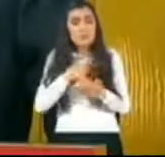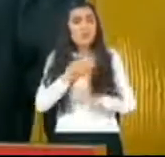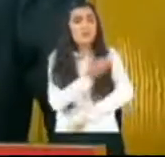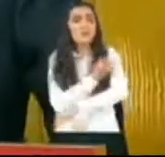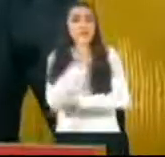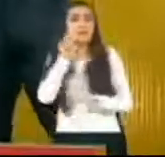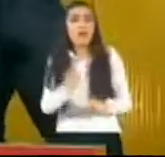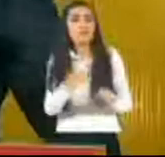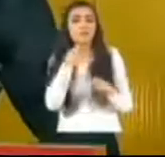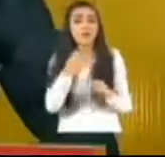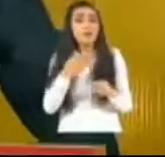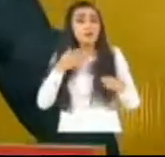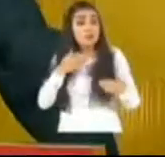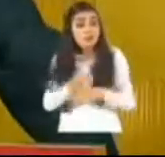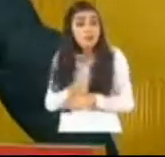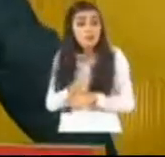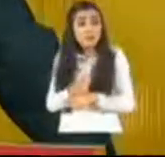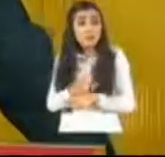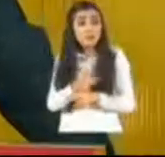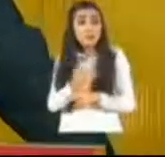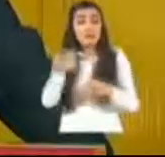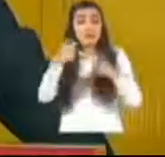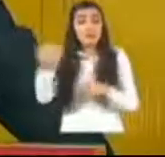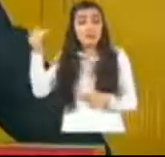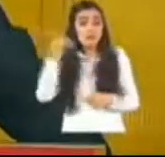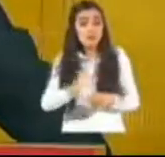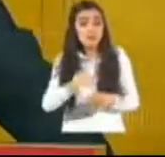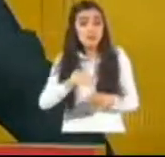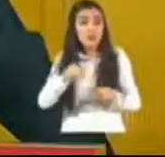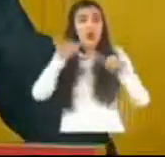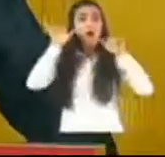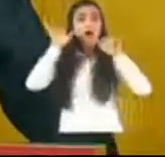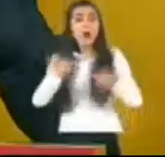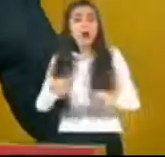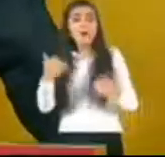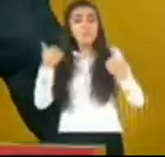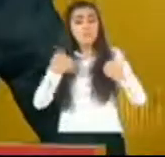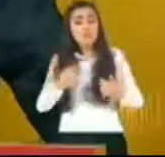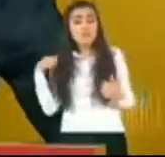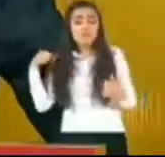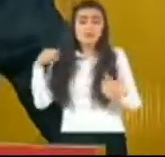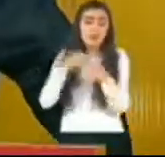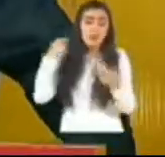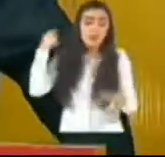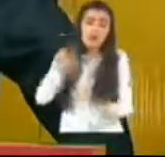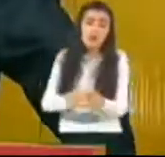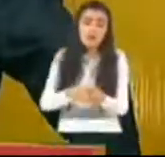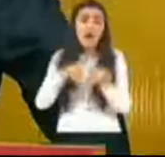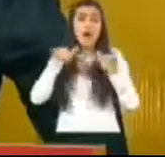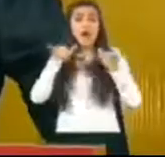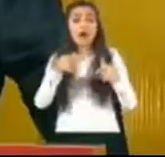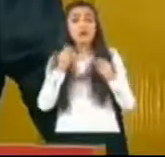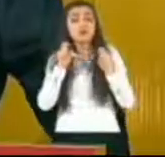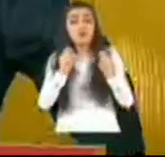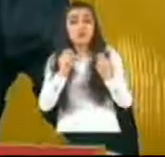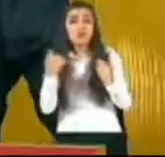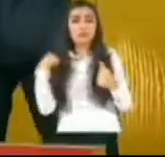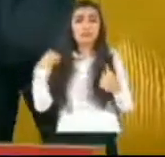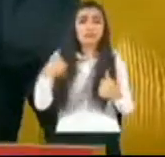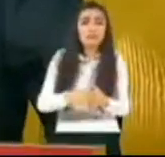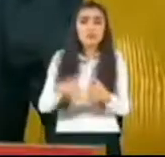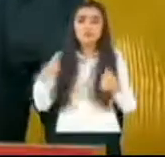yaptık. Gerekirse, yeri gelirse aynı bedeli gene öder, aynı badireleri